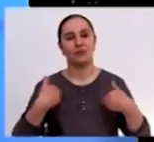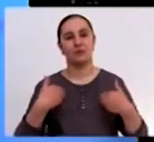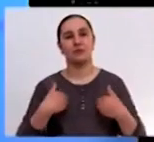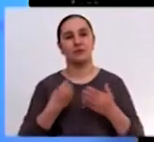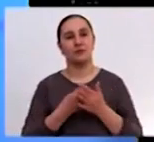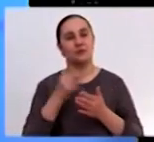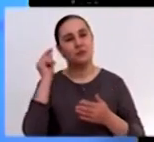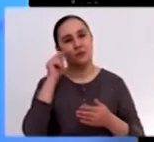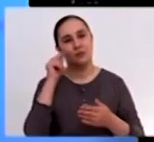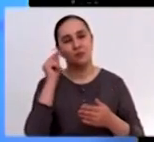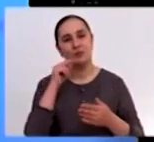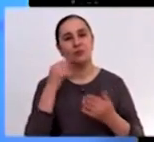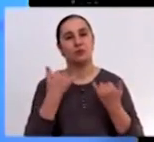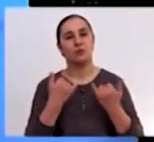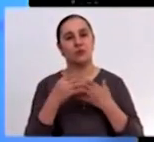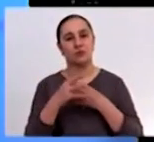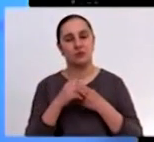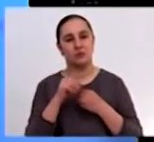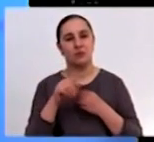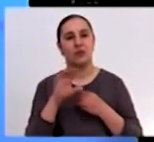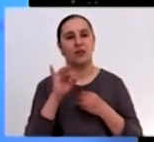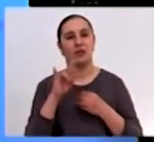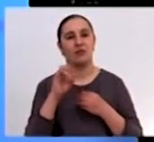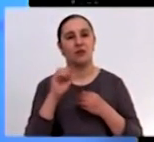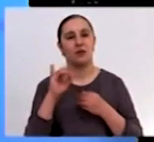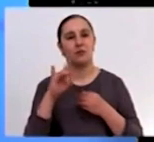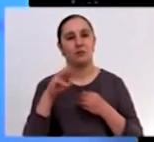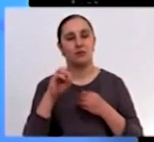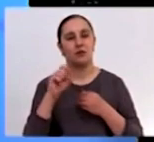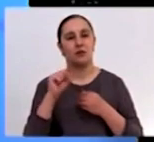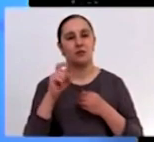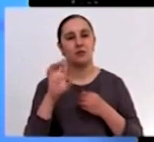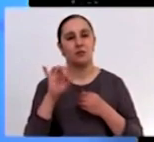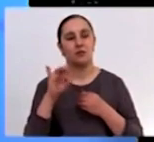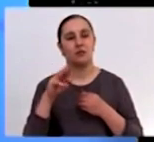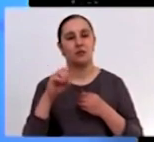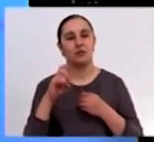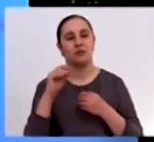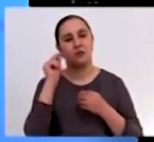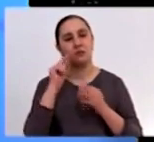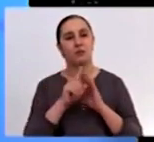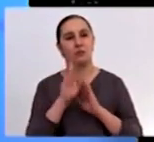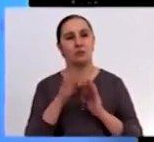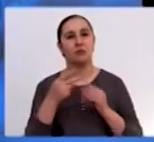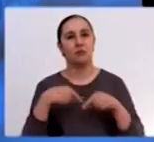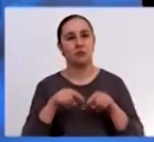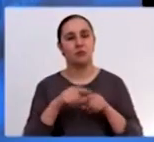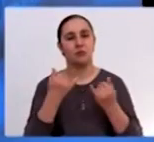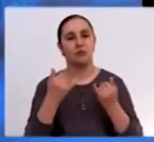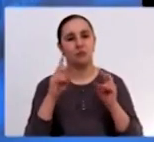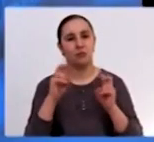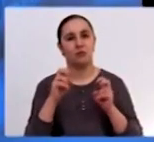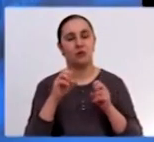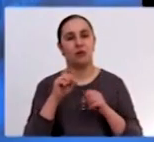Assalomu alaykum aziz o'quvchilar. Bugun biz sizlar bilan informatika va axborot texnologiyalari darsini boshlaymiz. Demak, bugungi